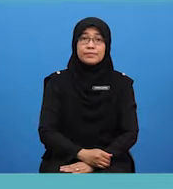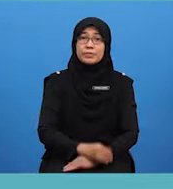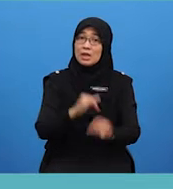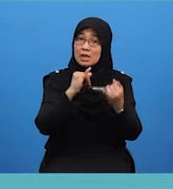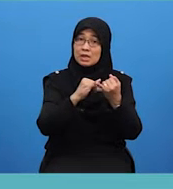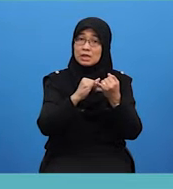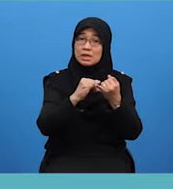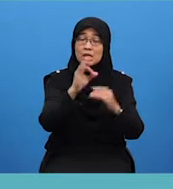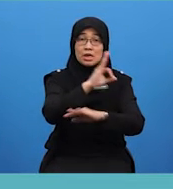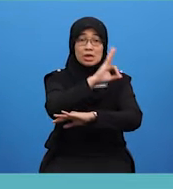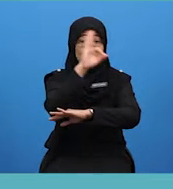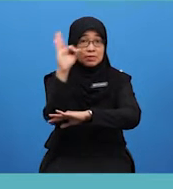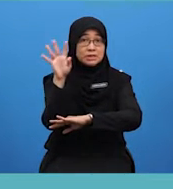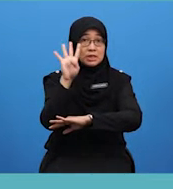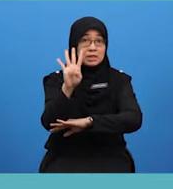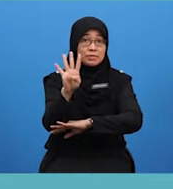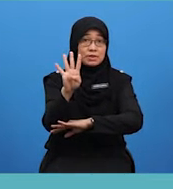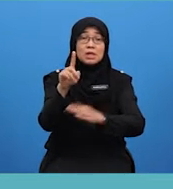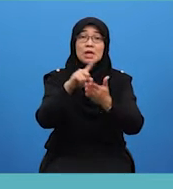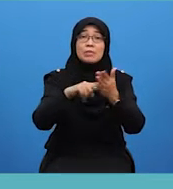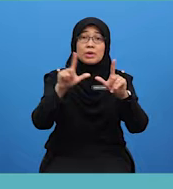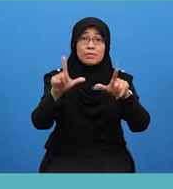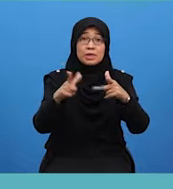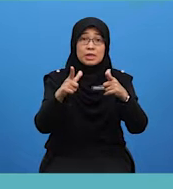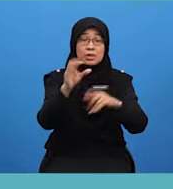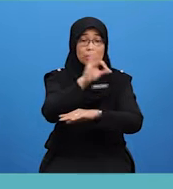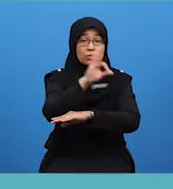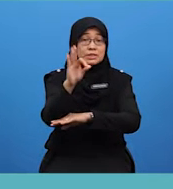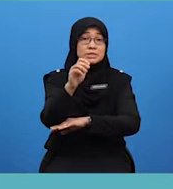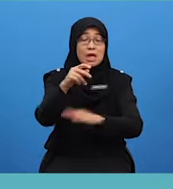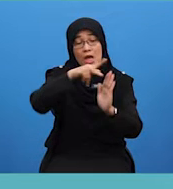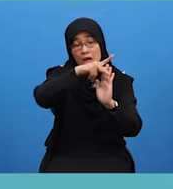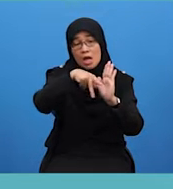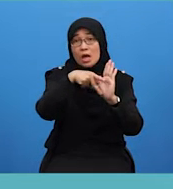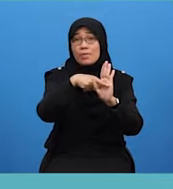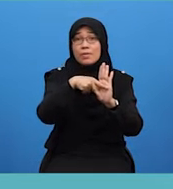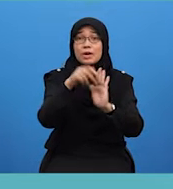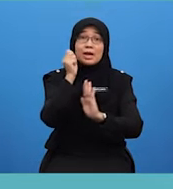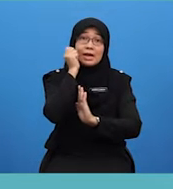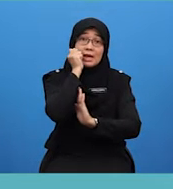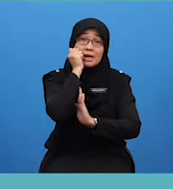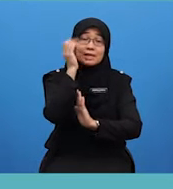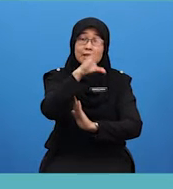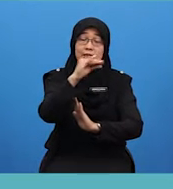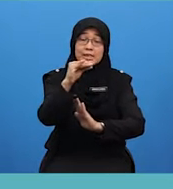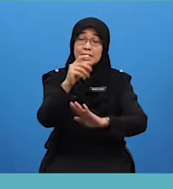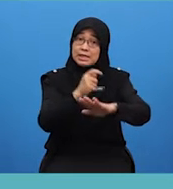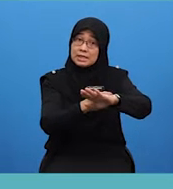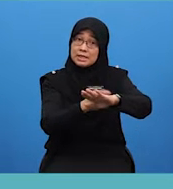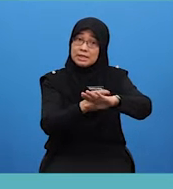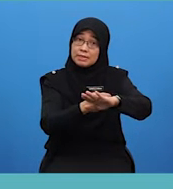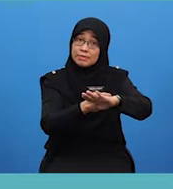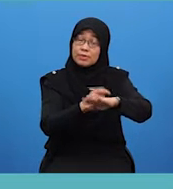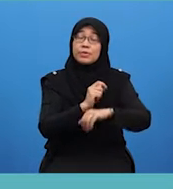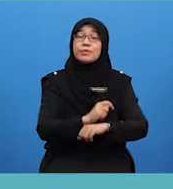Akhir sekali, fasa keempat. Jadi apa yang berlaku semasa fasa prahaid? dan tempoh masa untuk